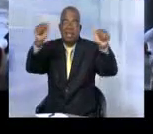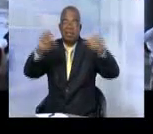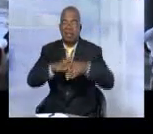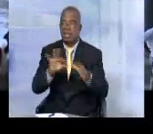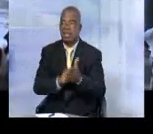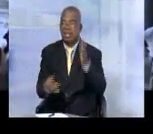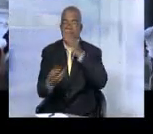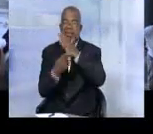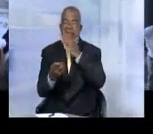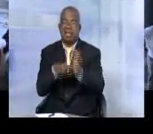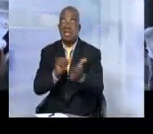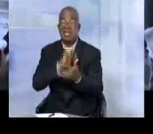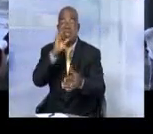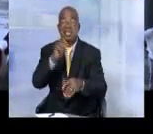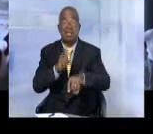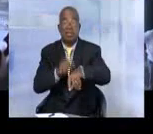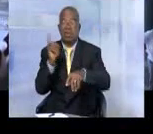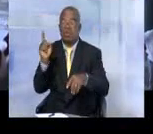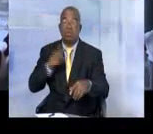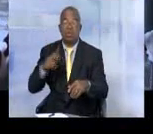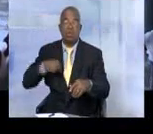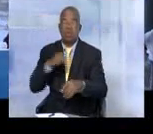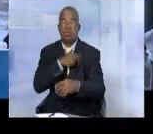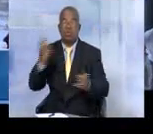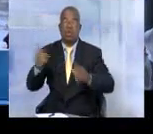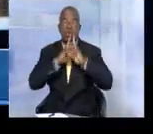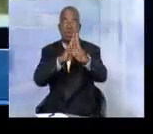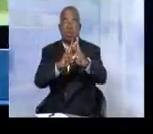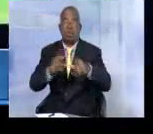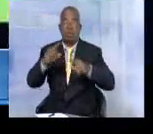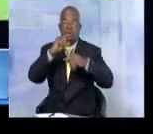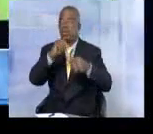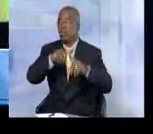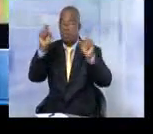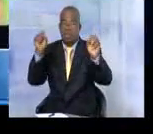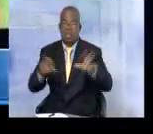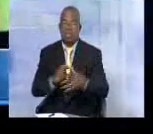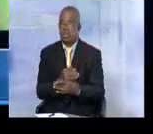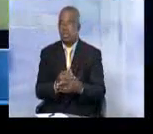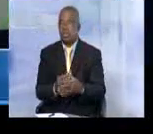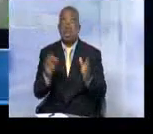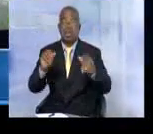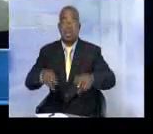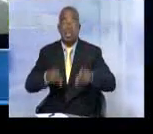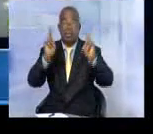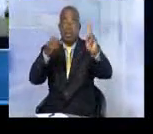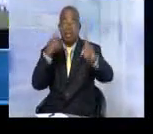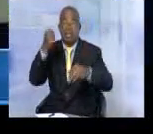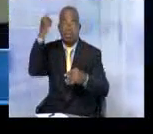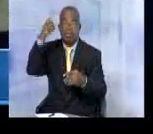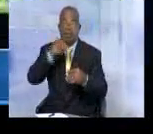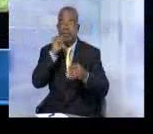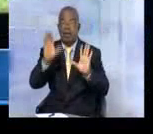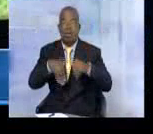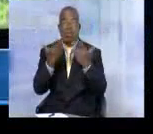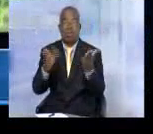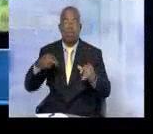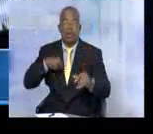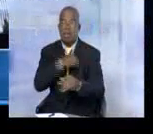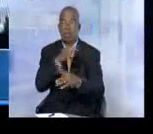les uns et les autres sur ce que la banque doit être dans le futur. Ce que la BOAD doit être dans le futur sera au cœur